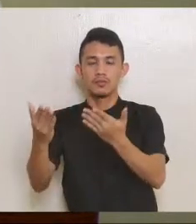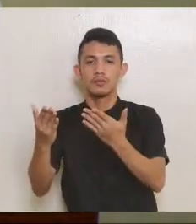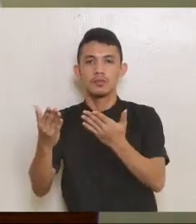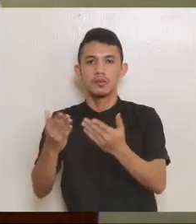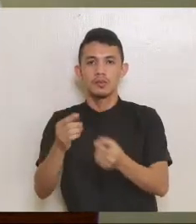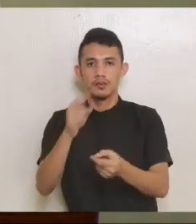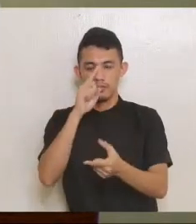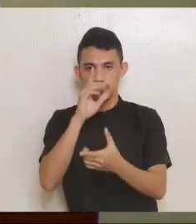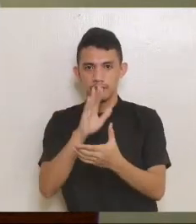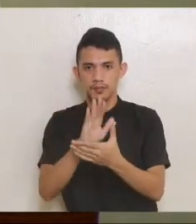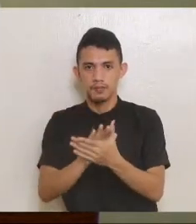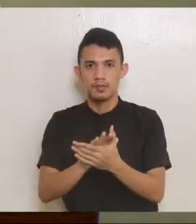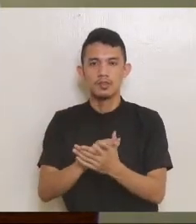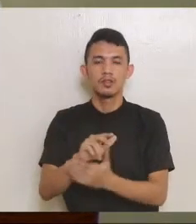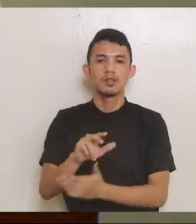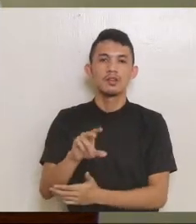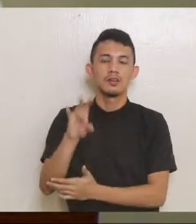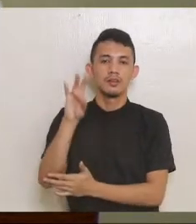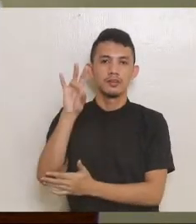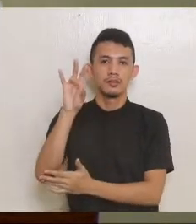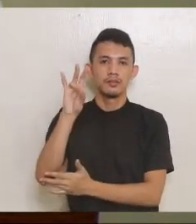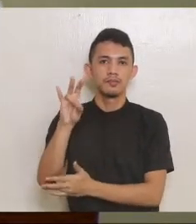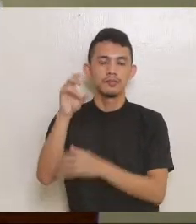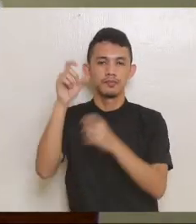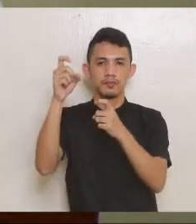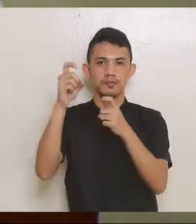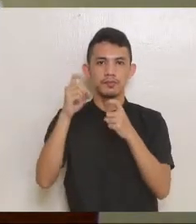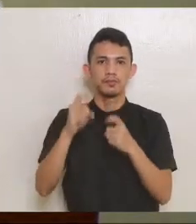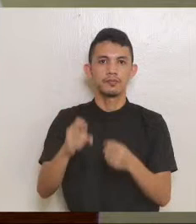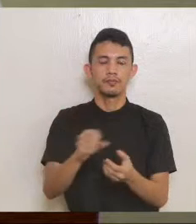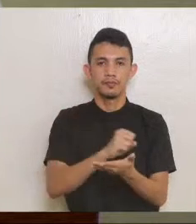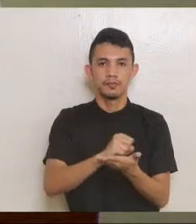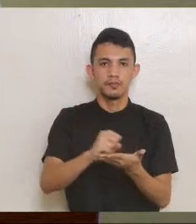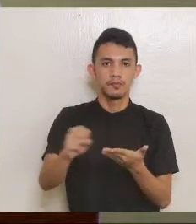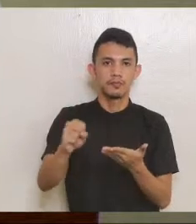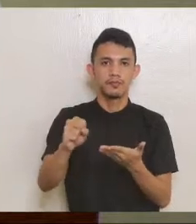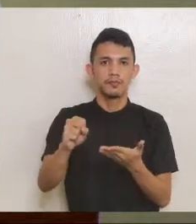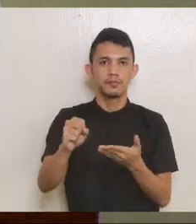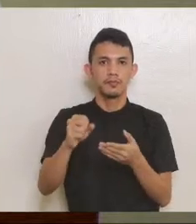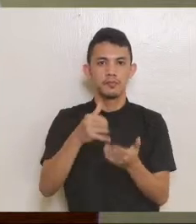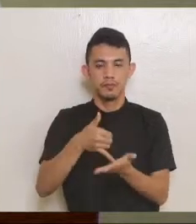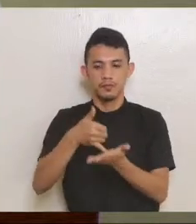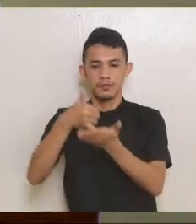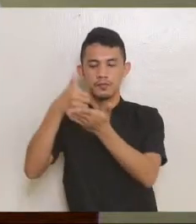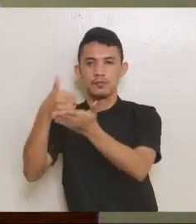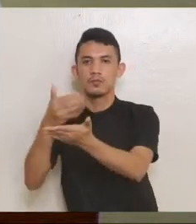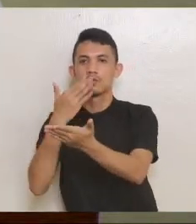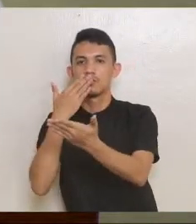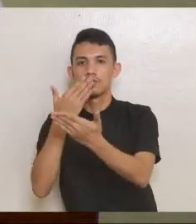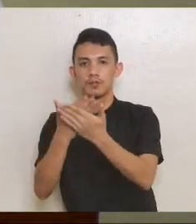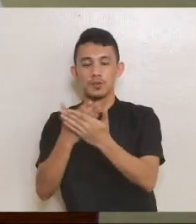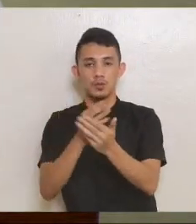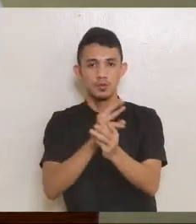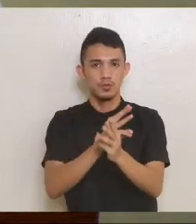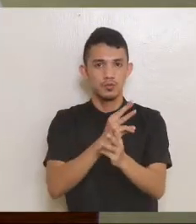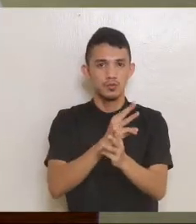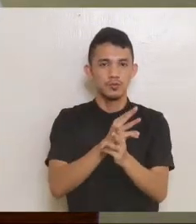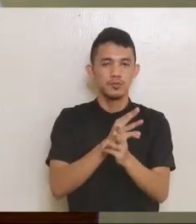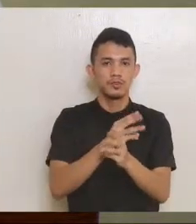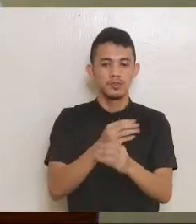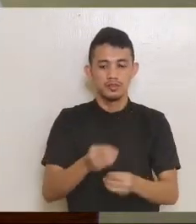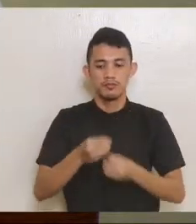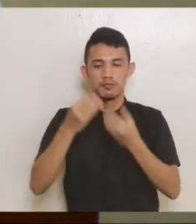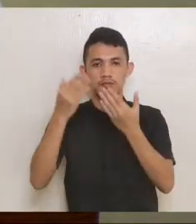ang imong pito kagasa nga sagrado. Gantihi sila tungod sa mga buhat nga maayo. Hatagi sila